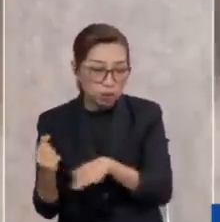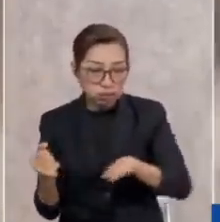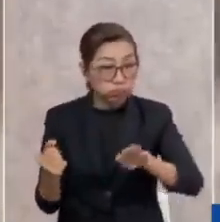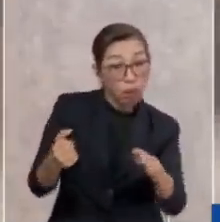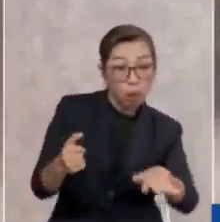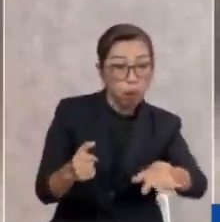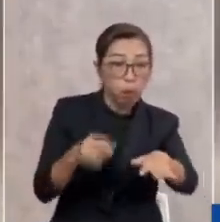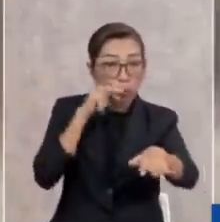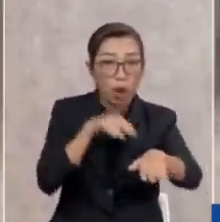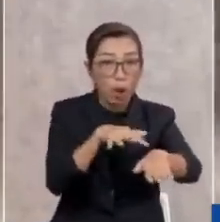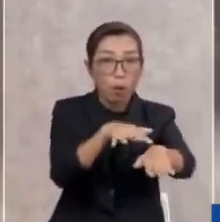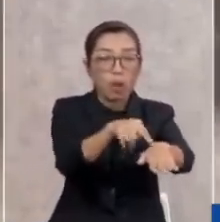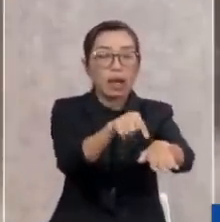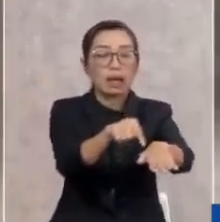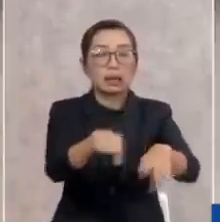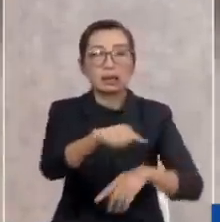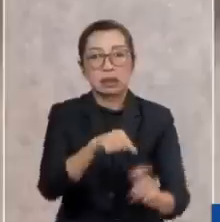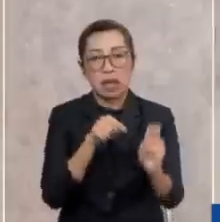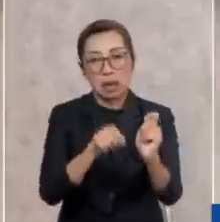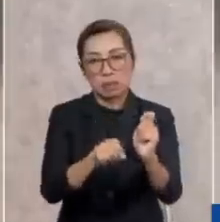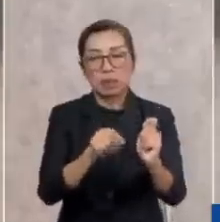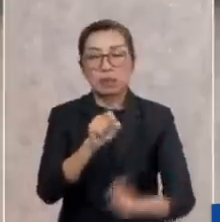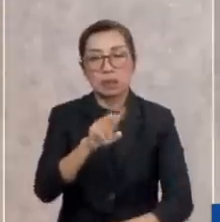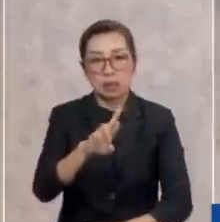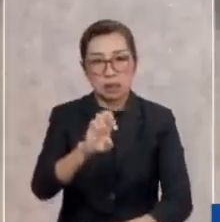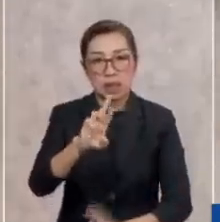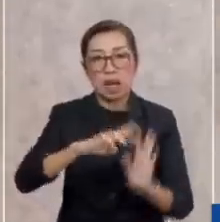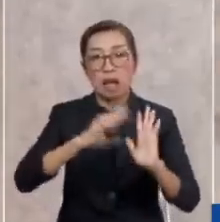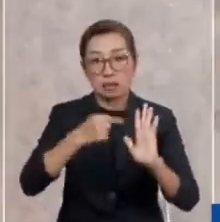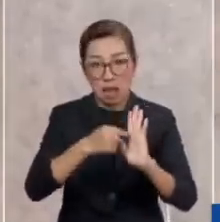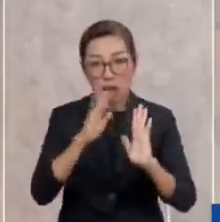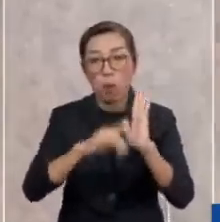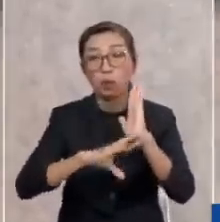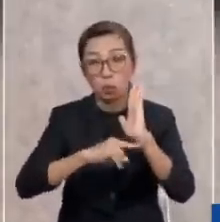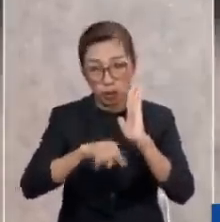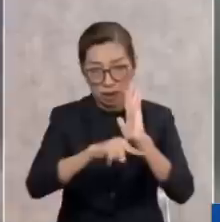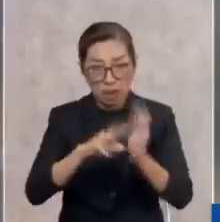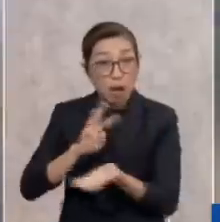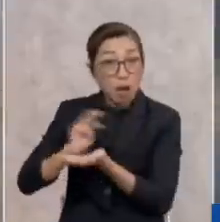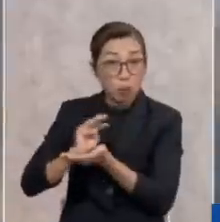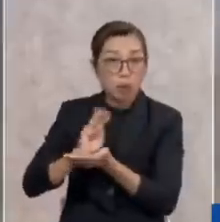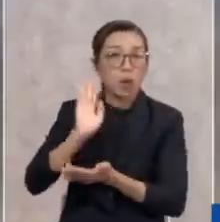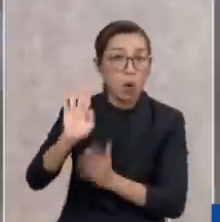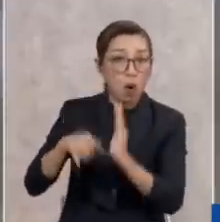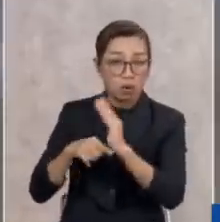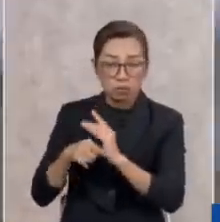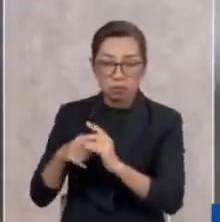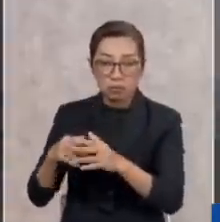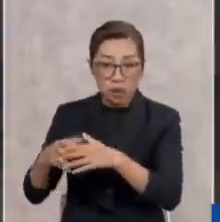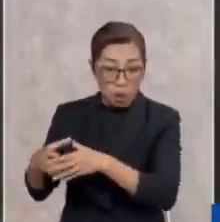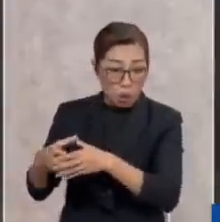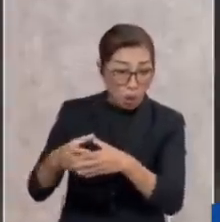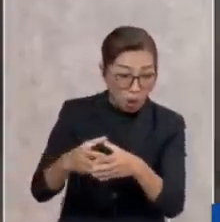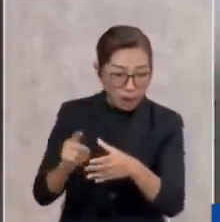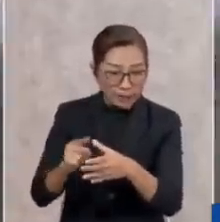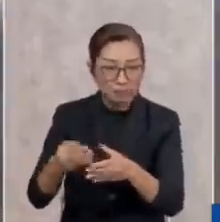หมู่2ตำบลสุรศักดิ์อำเภอศรีราชาจังหวัดชลบุรีเจ้าหน้าที่กู้ภัยสว่างประทีปศรีราชาต้องนำเรือพายเข้าไปช่วย